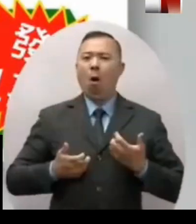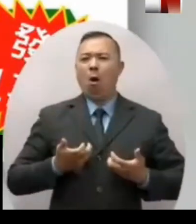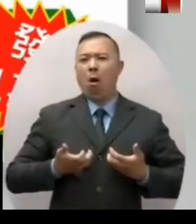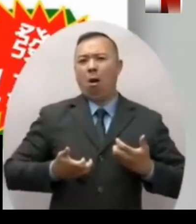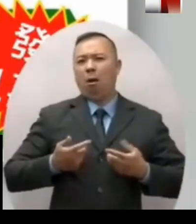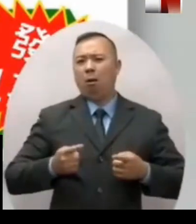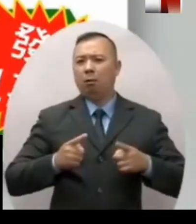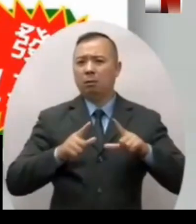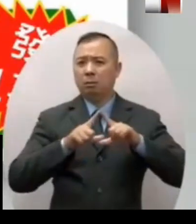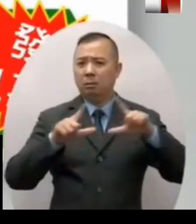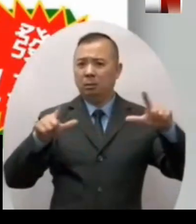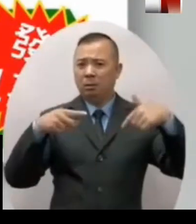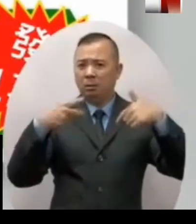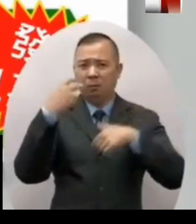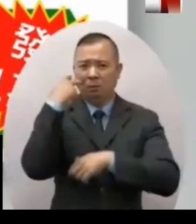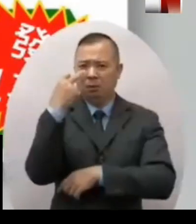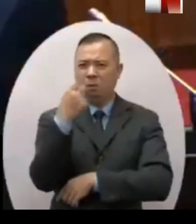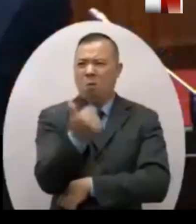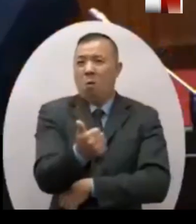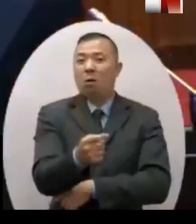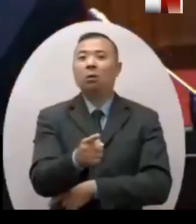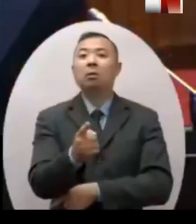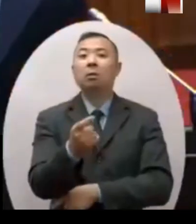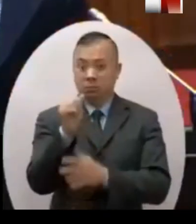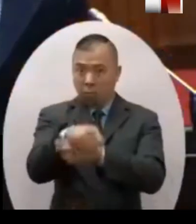大人哥，你安尼一三零。